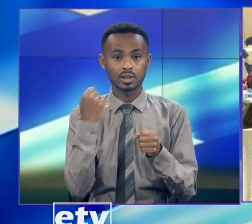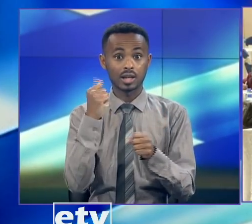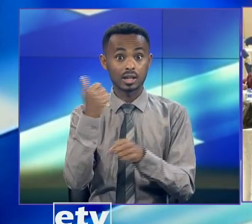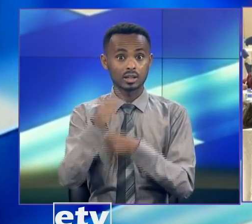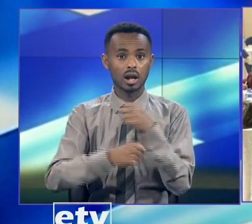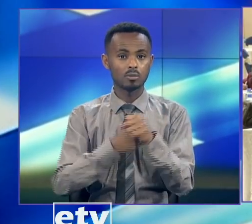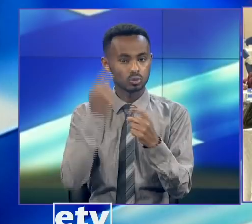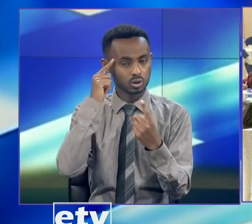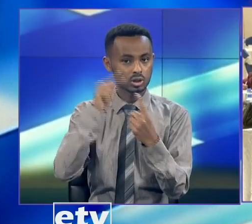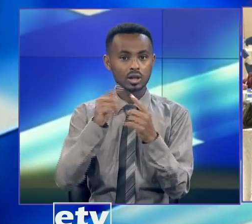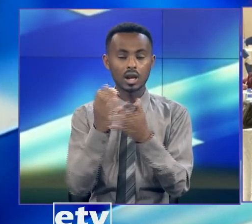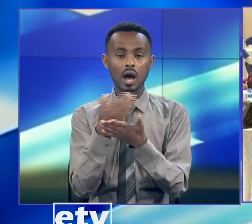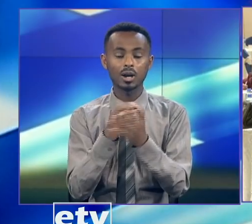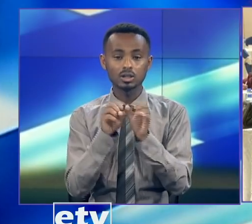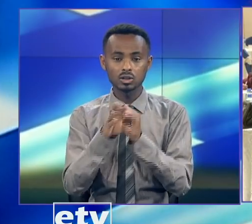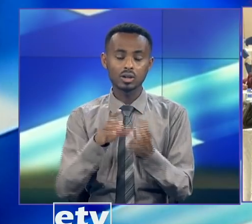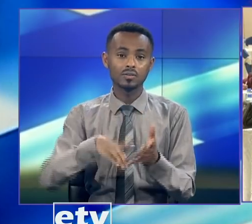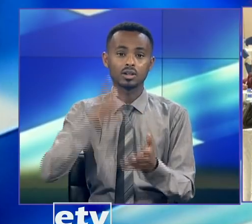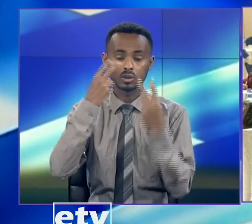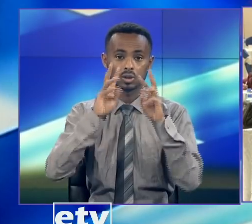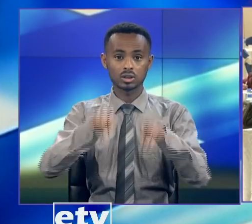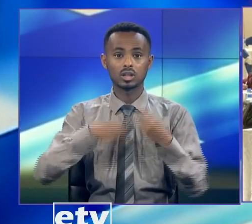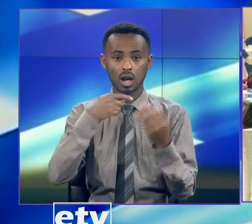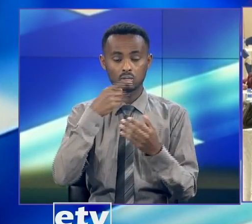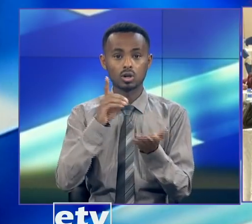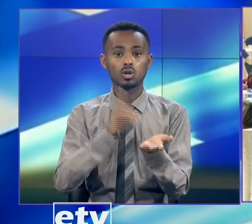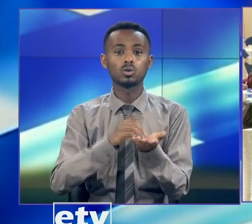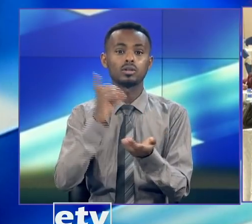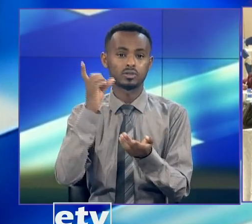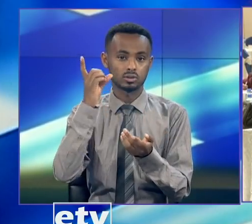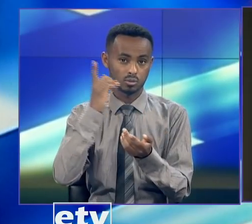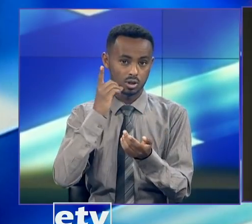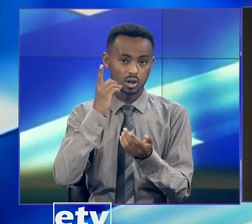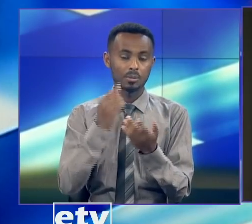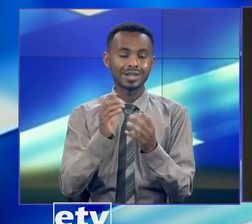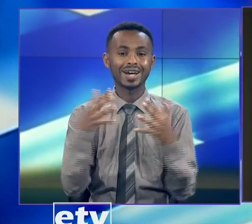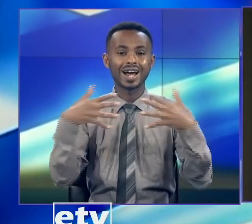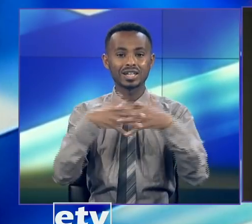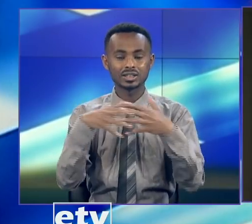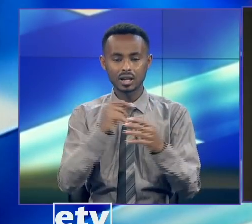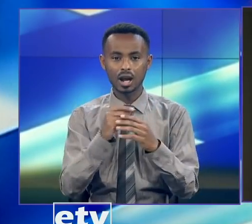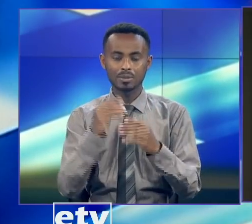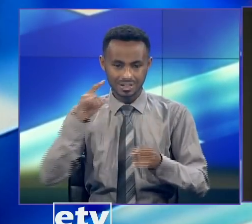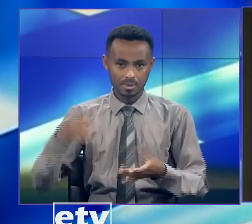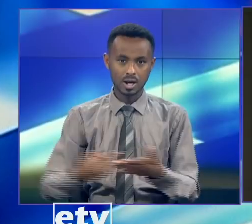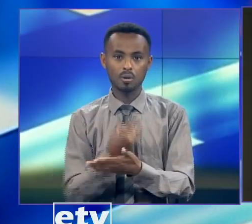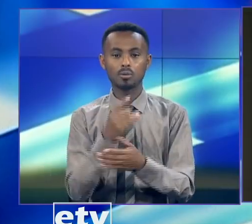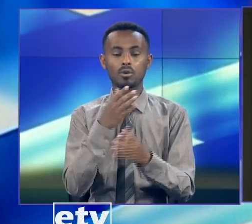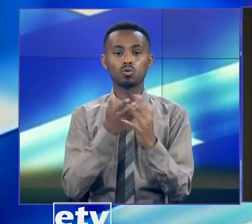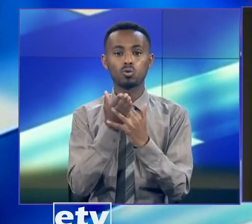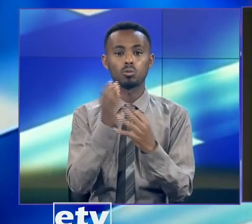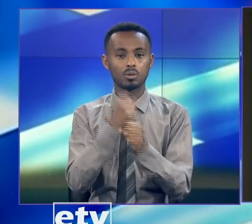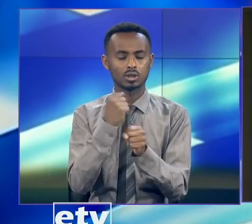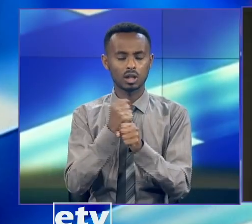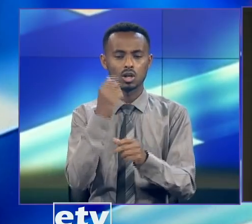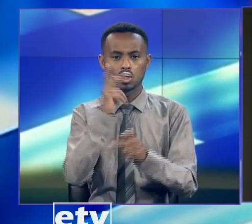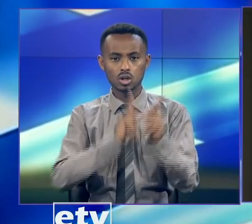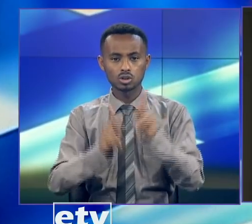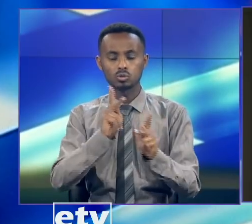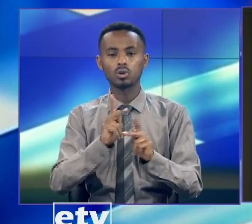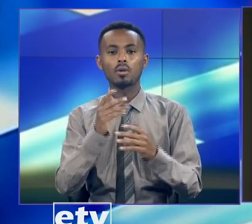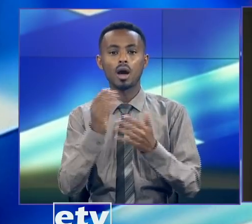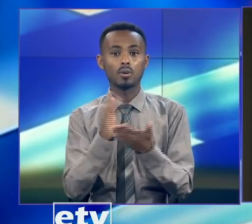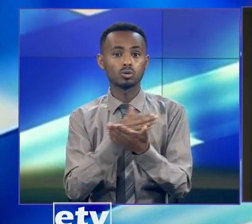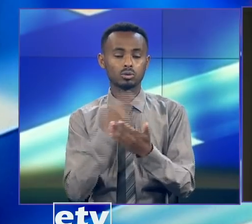ዓመቱ እቅድ ለአምራች ዘርፉ ከፍተኛ ትኩረት ይሰጣል ያሉት ዶክተር ፍጹም በተቀናጀና በዘመነ መልኩ በመስራት የህዝቡንም